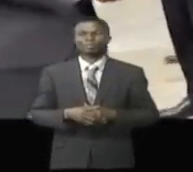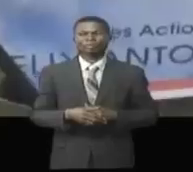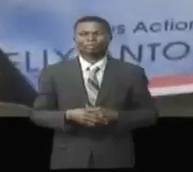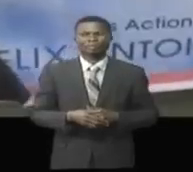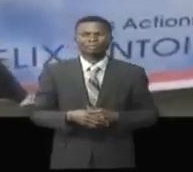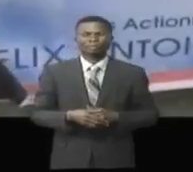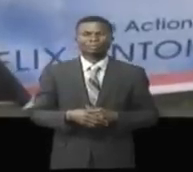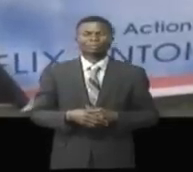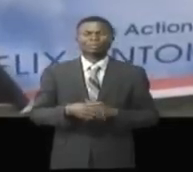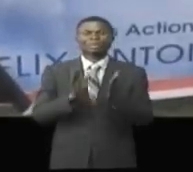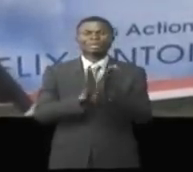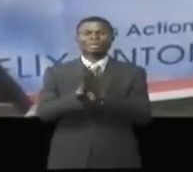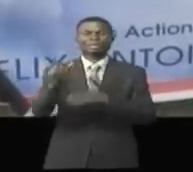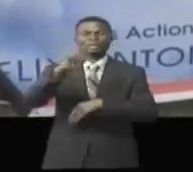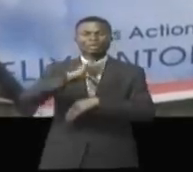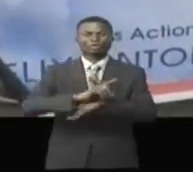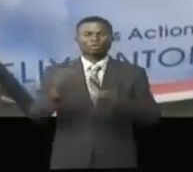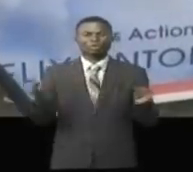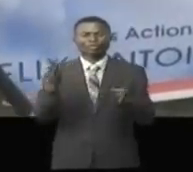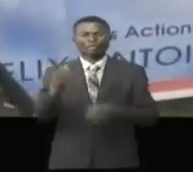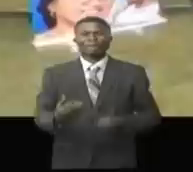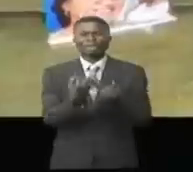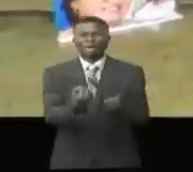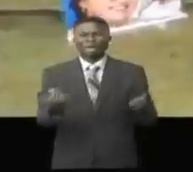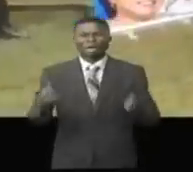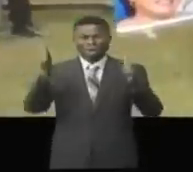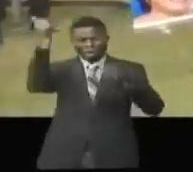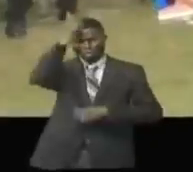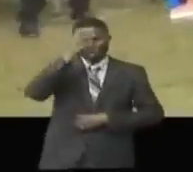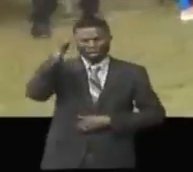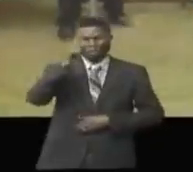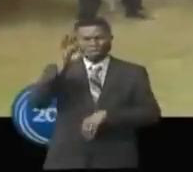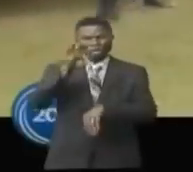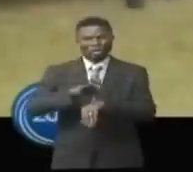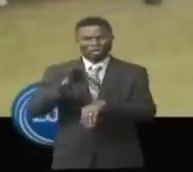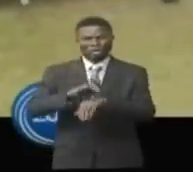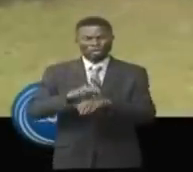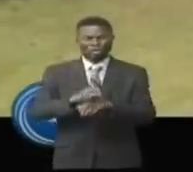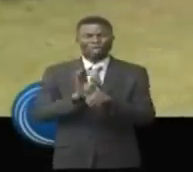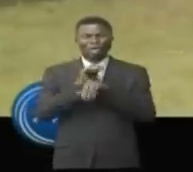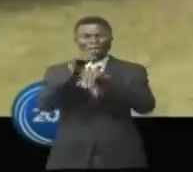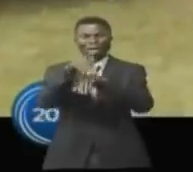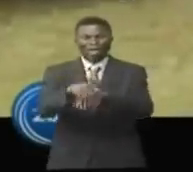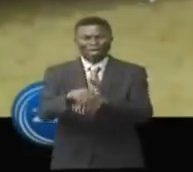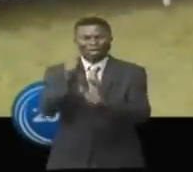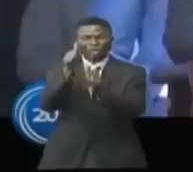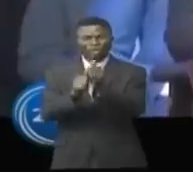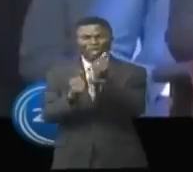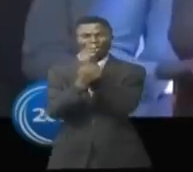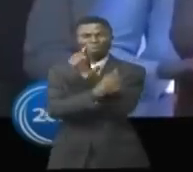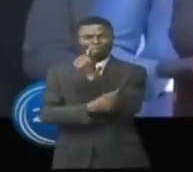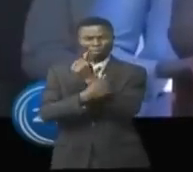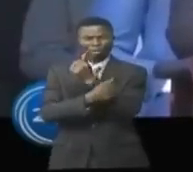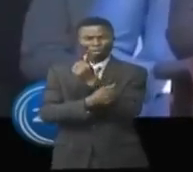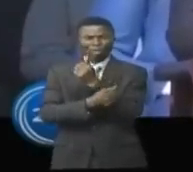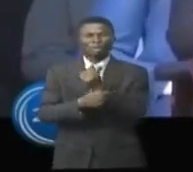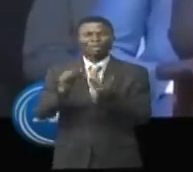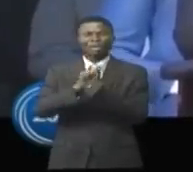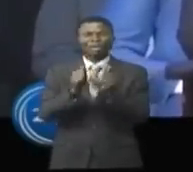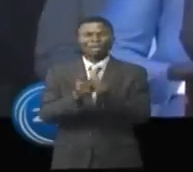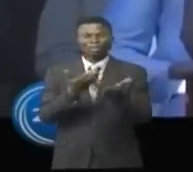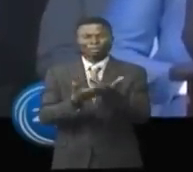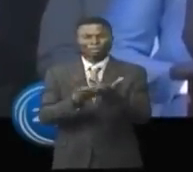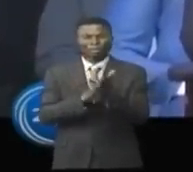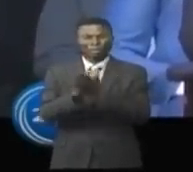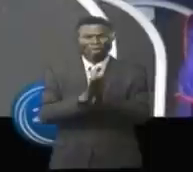La quinzaine de l'enfant africain était une opportunité d'évaluer les engagements pris sur les plans politiques et administratifs en ce qui